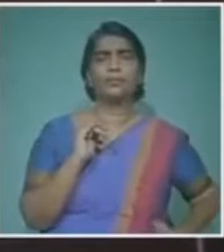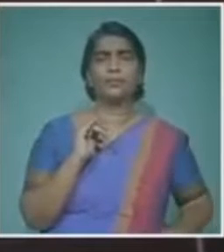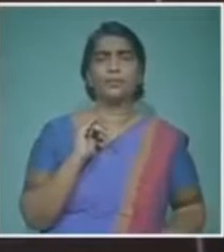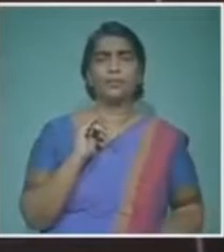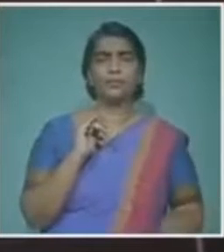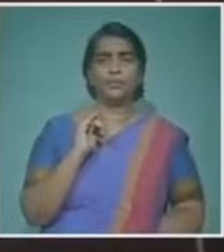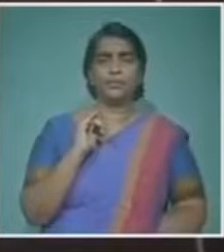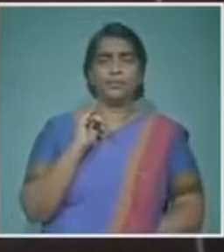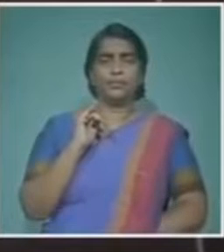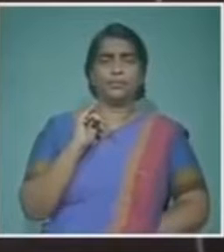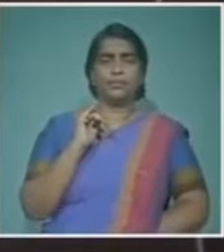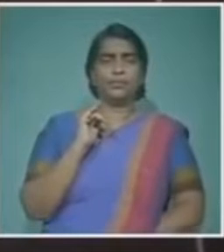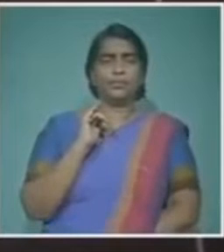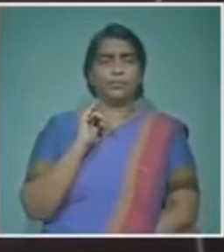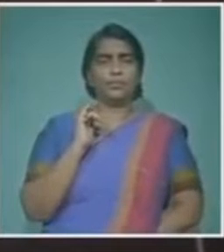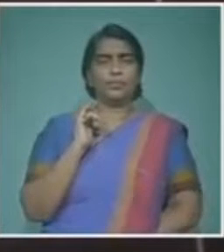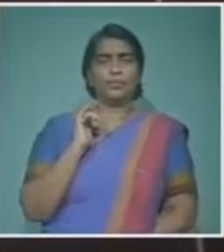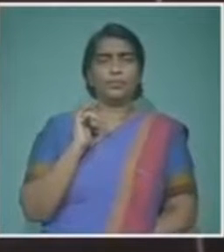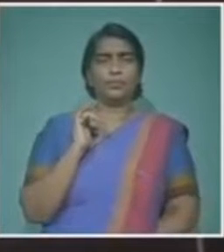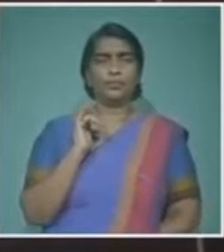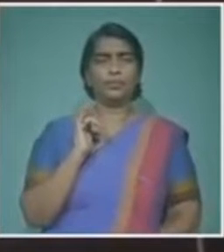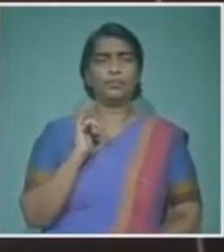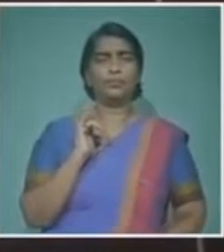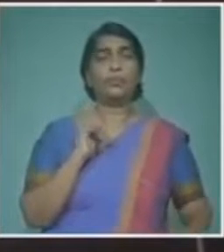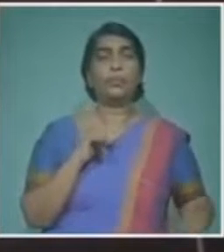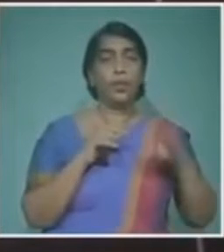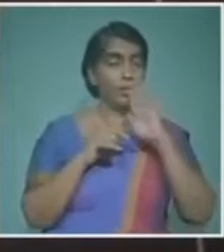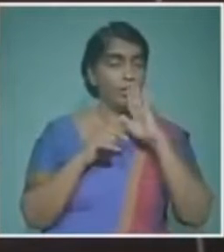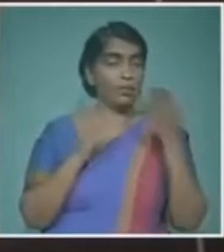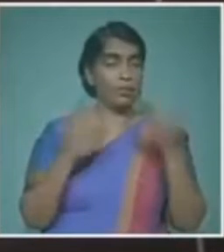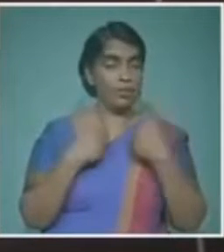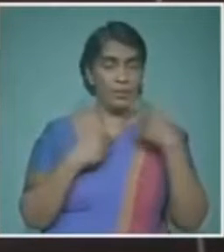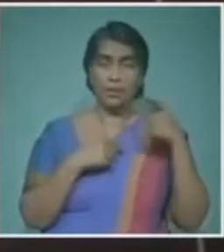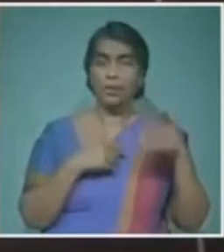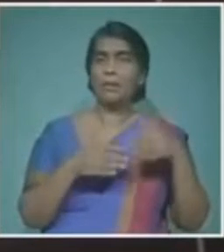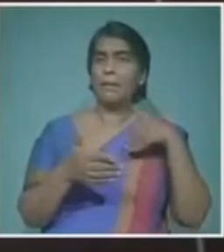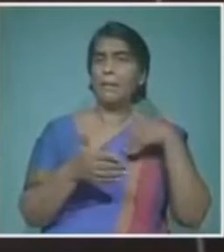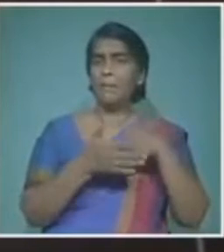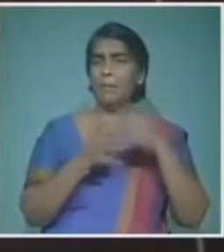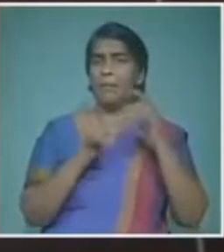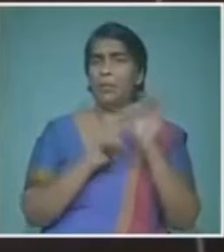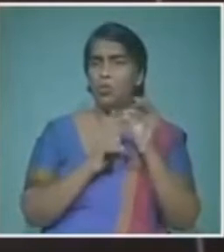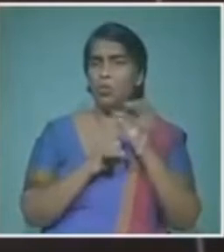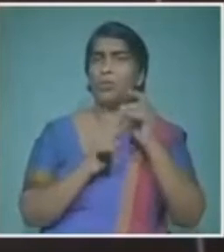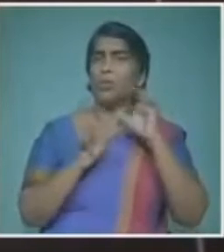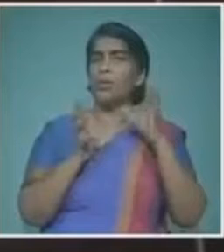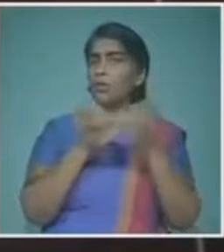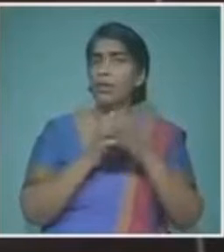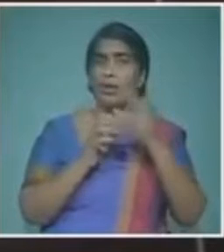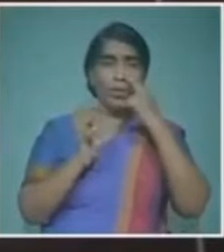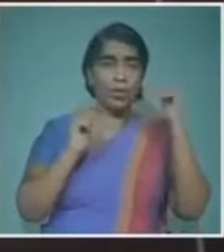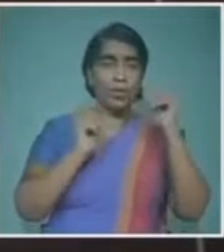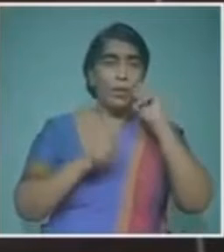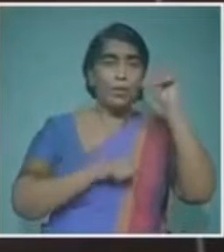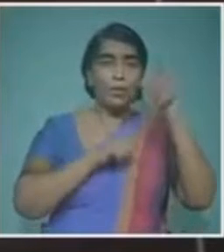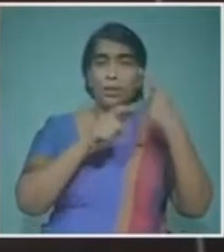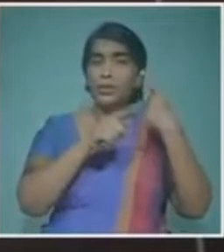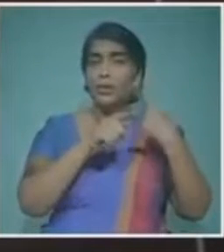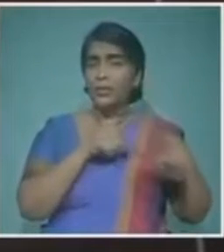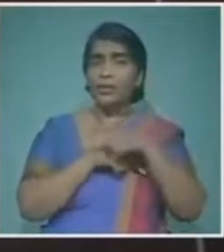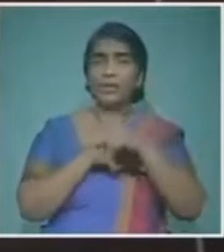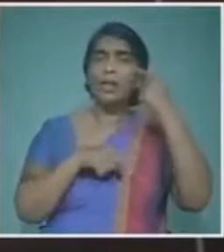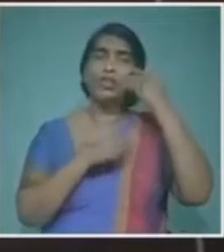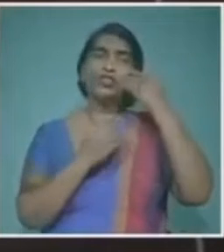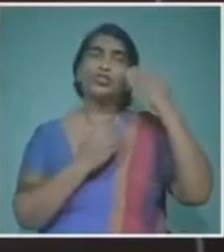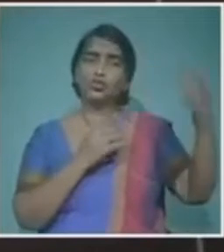மட்டும்தான் நினைக்கிறோம். ஏன் நாட்டுல வேற யாருமே இல்லையா? நானும் பாத்துட்டு இருக்கேன், அப்பில இருந்து எல்லாரும் வராங்க சொல்றாங்க, மலையக மக்கள் கஷ்டத்துல இருக்காங்க, மலையக